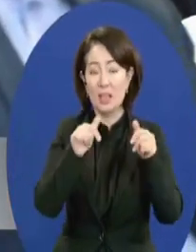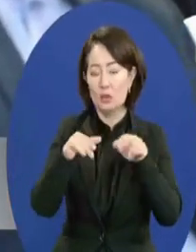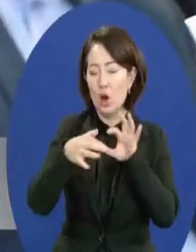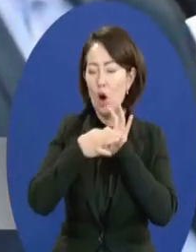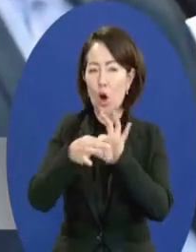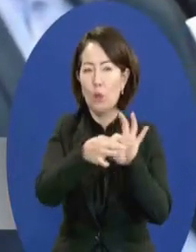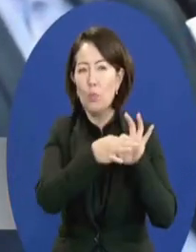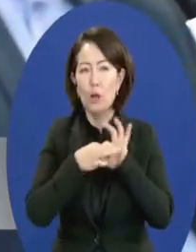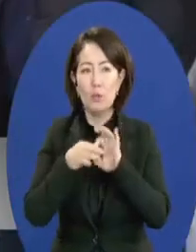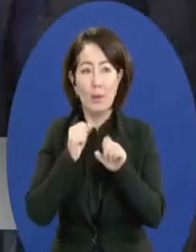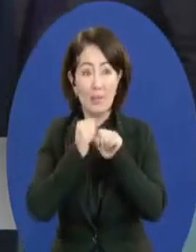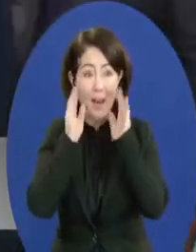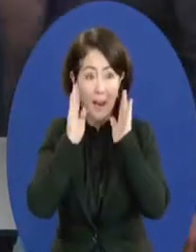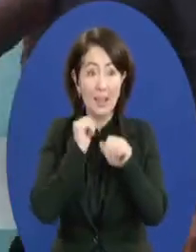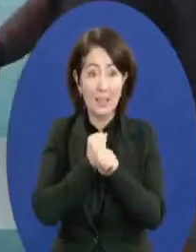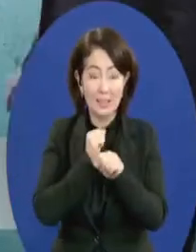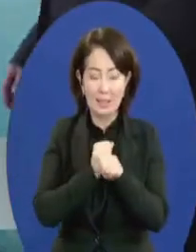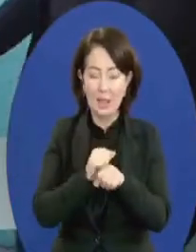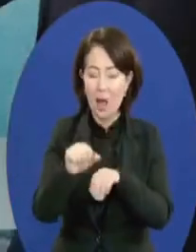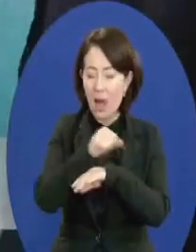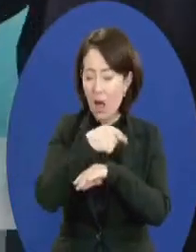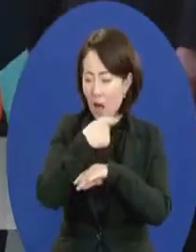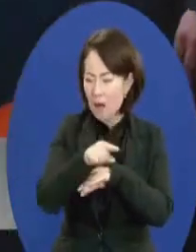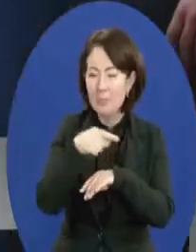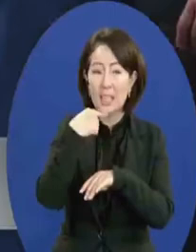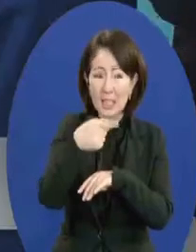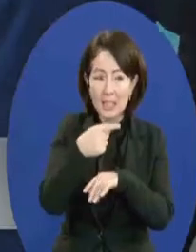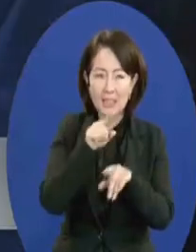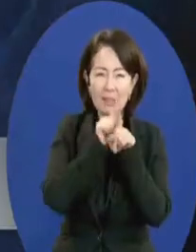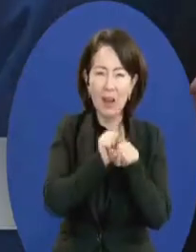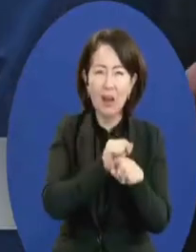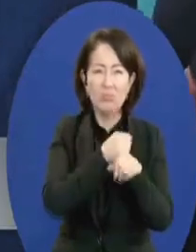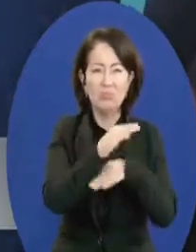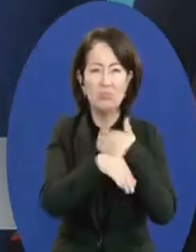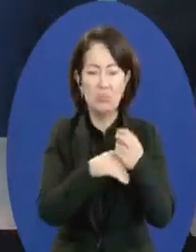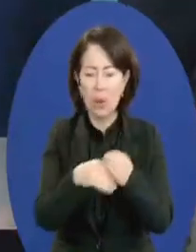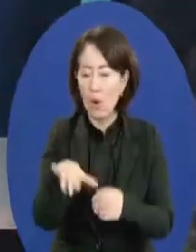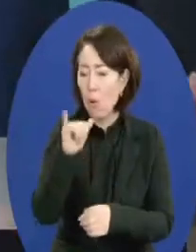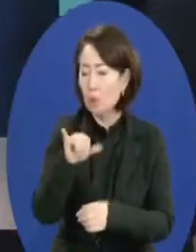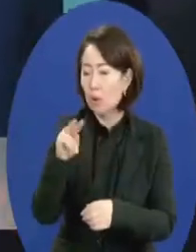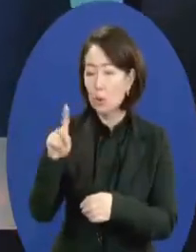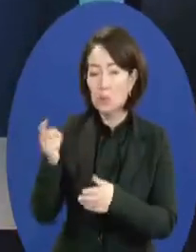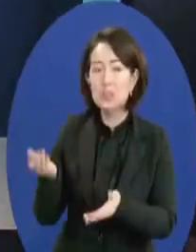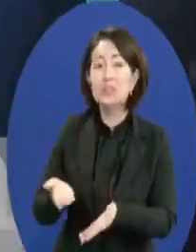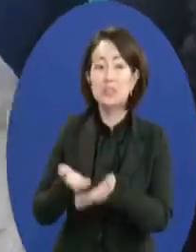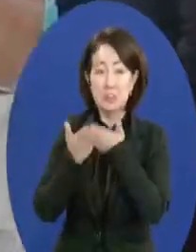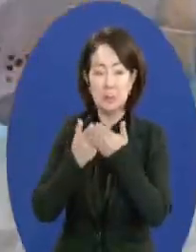чиглэлд анхаарч ажилласан. Аймаг орон нутгийн бүрт хэлснээ хэрэгжүүлсэн учраас Ухнаагийн хөрөлсөхийг